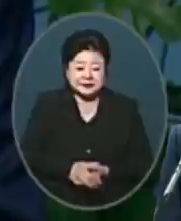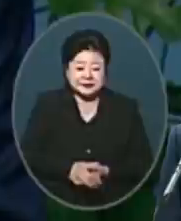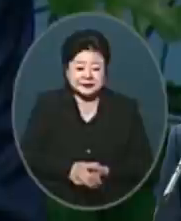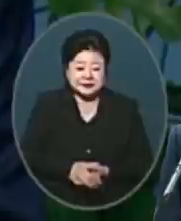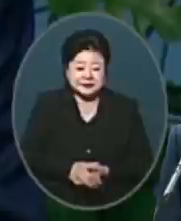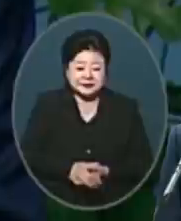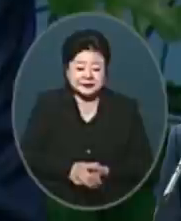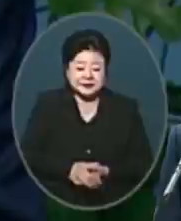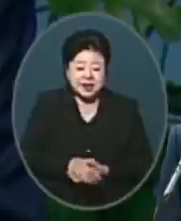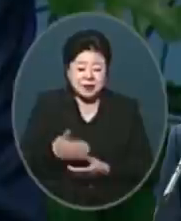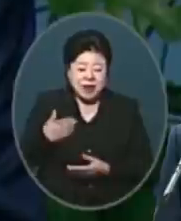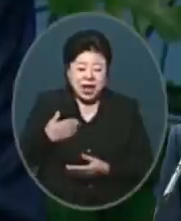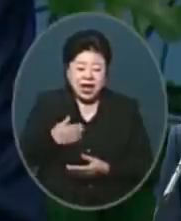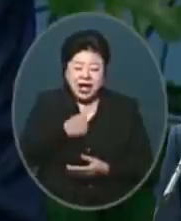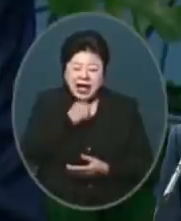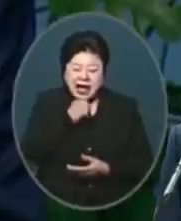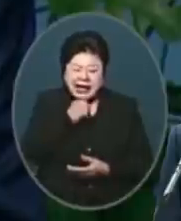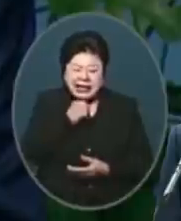항상 가난한 의식에